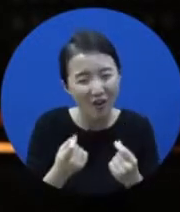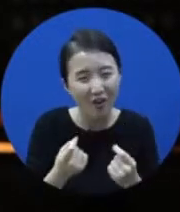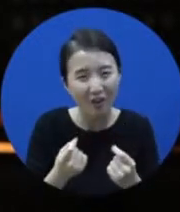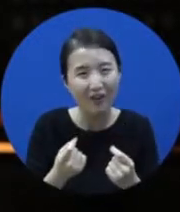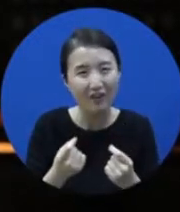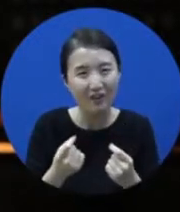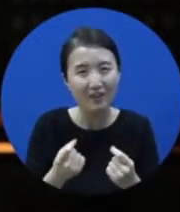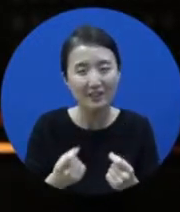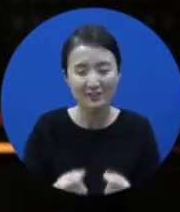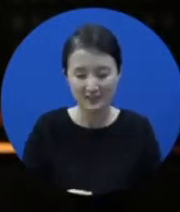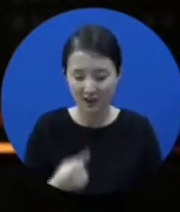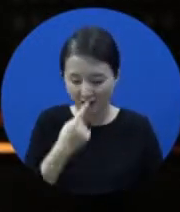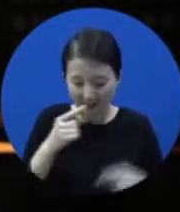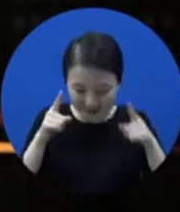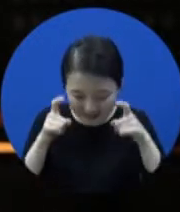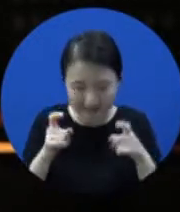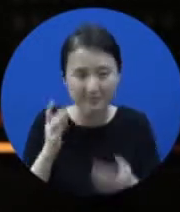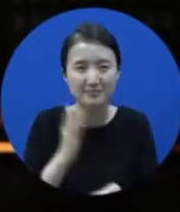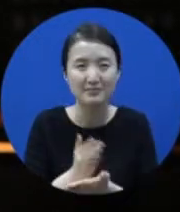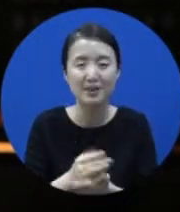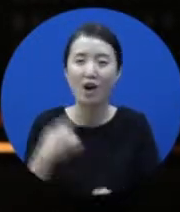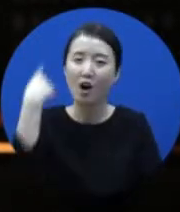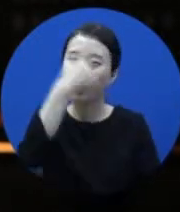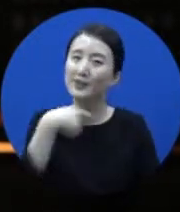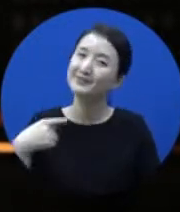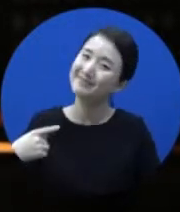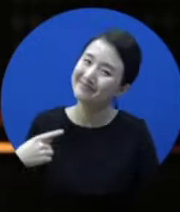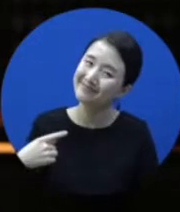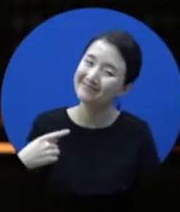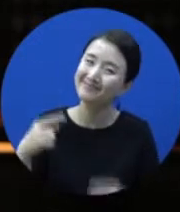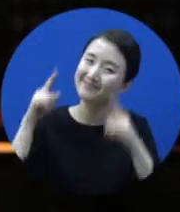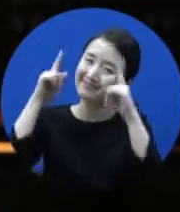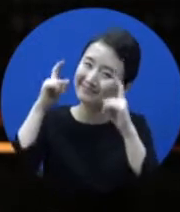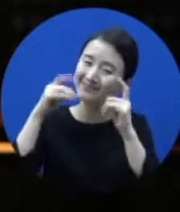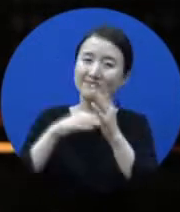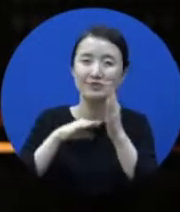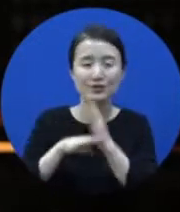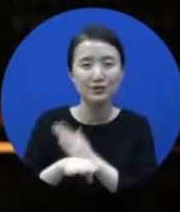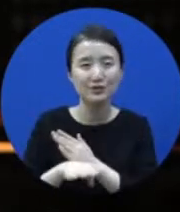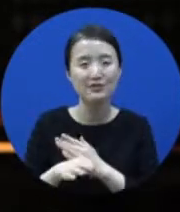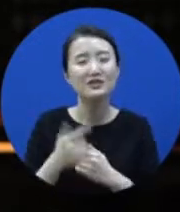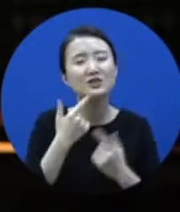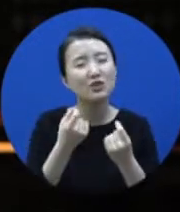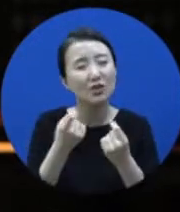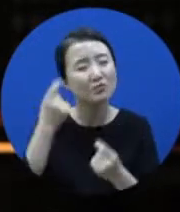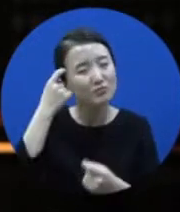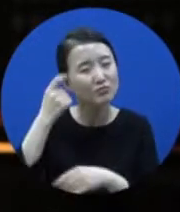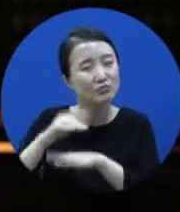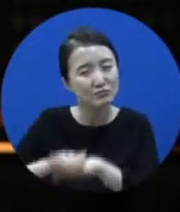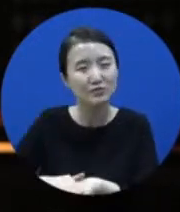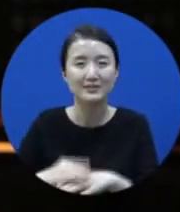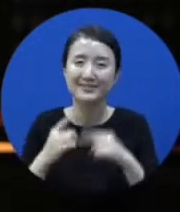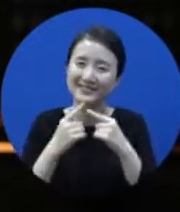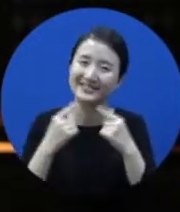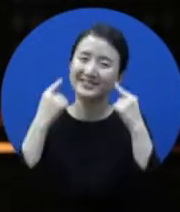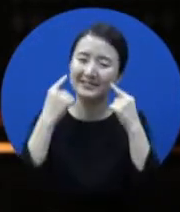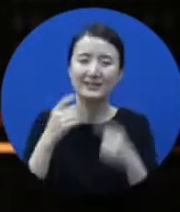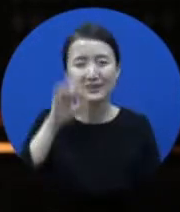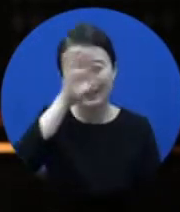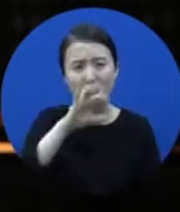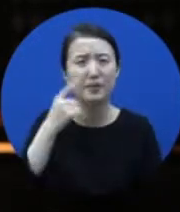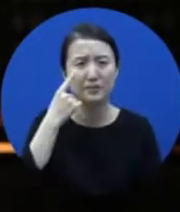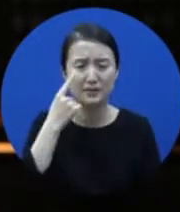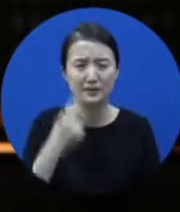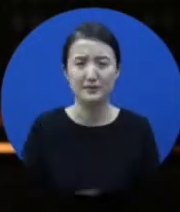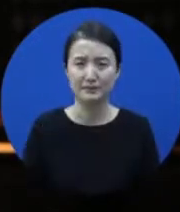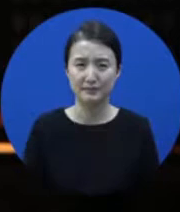한번 표정을 지어보시고 말씀을 해보시길 바라겠습니다. 예. 자, 뭐냐면 그 사람의 컨텐츠 자체가 달라진다는